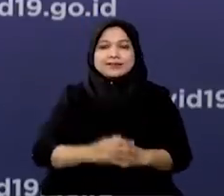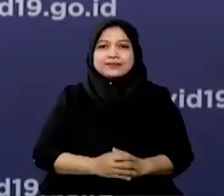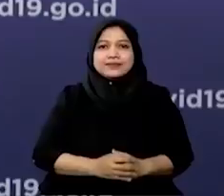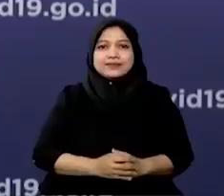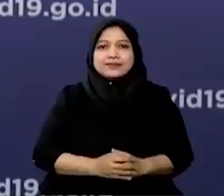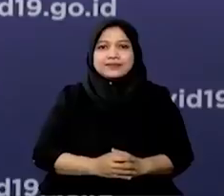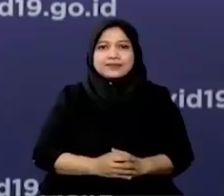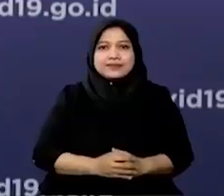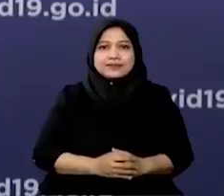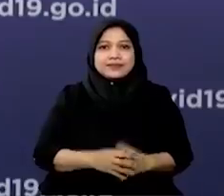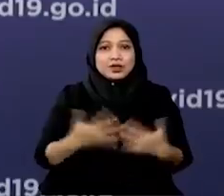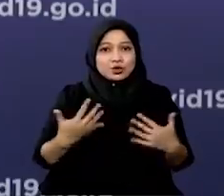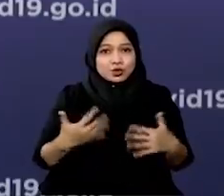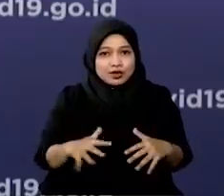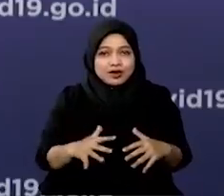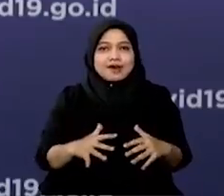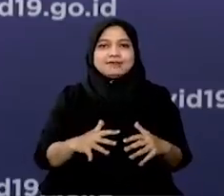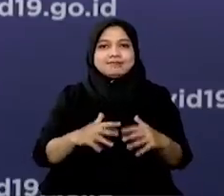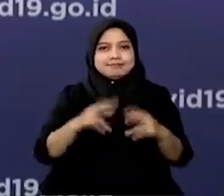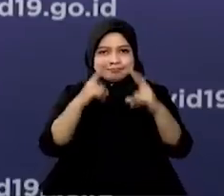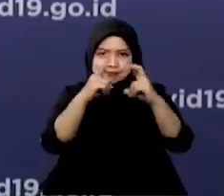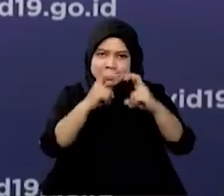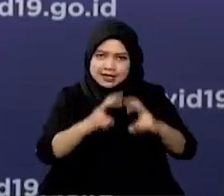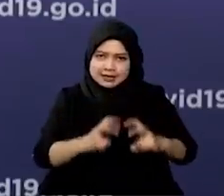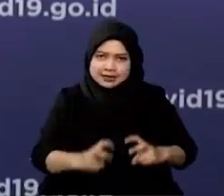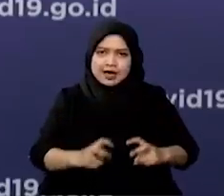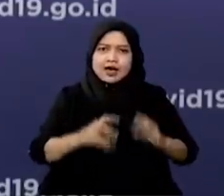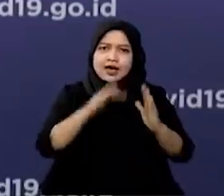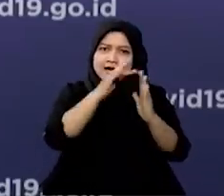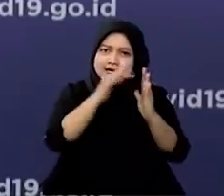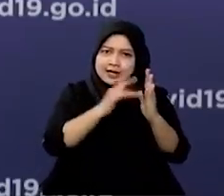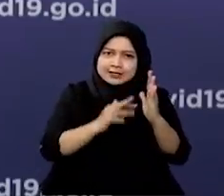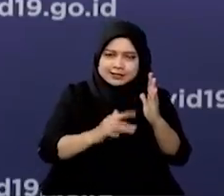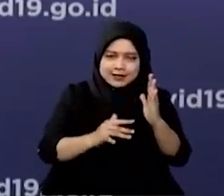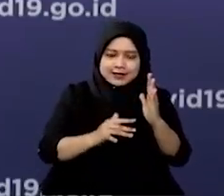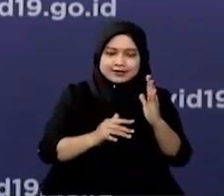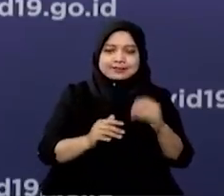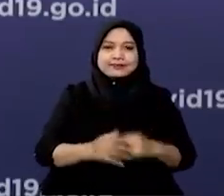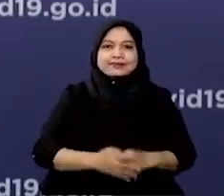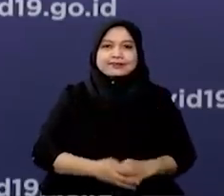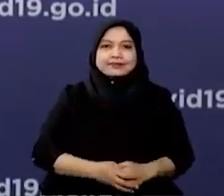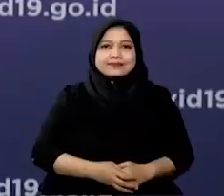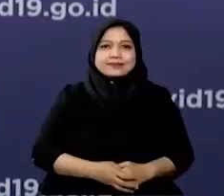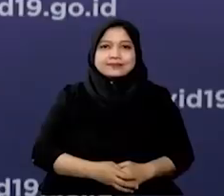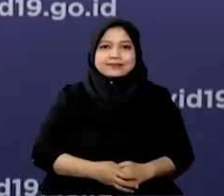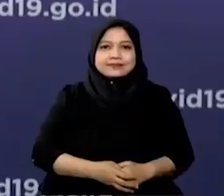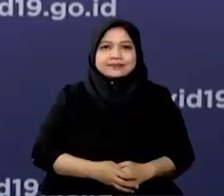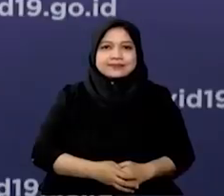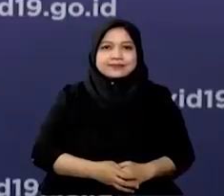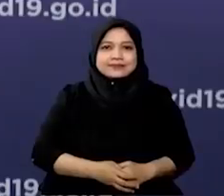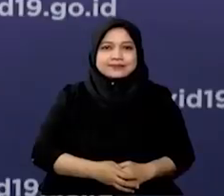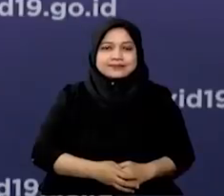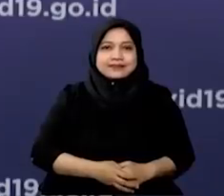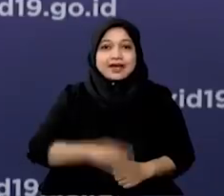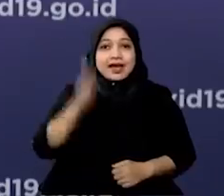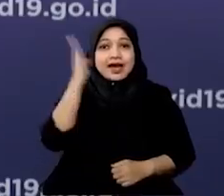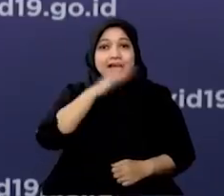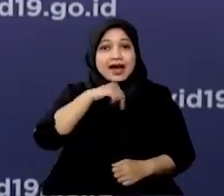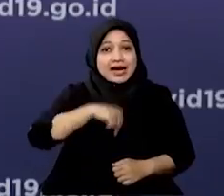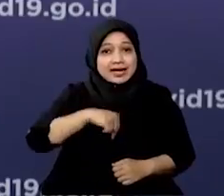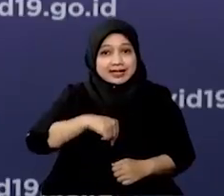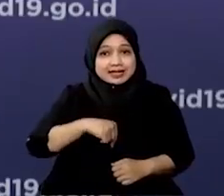setelah itu kami melakukan analisa dan melakukan kajian dari data-data ini hari ini